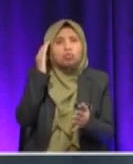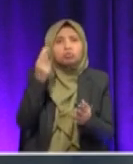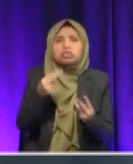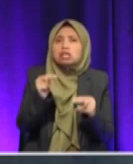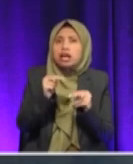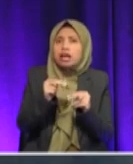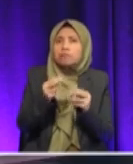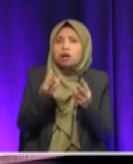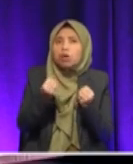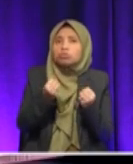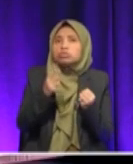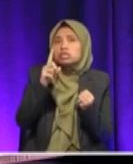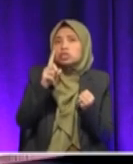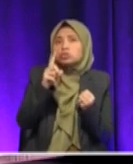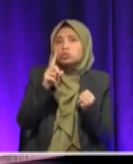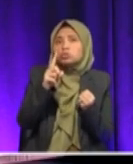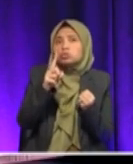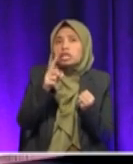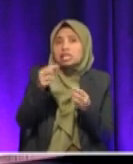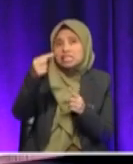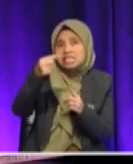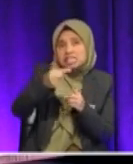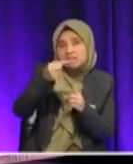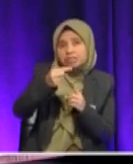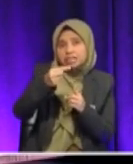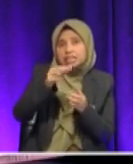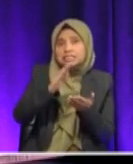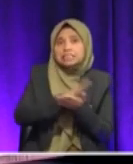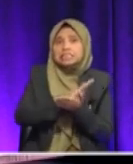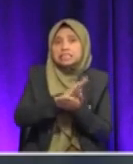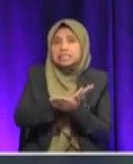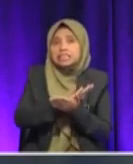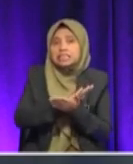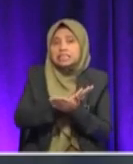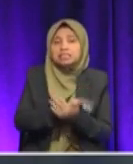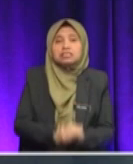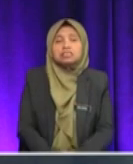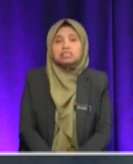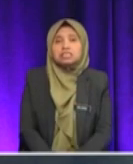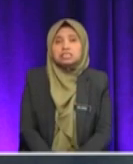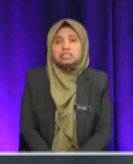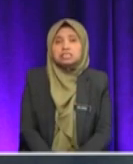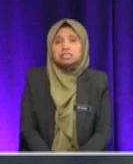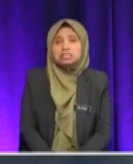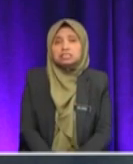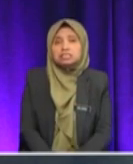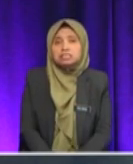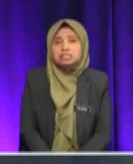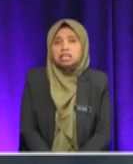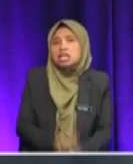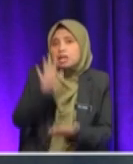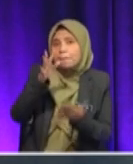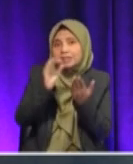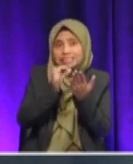Zainab bagi satu lagi duel Acrylic kertas nih Nah Tapi saya tahu mungkin amili mesin CNC ke Uni di